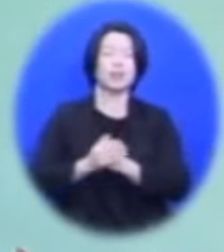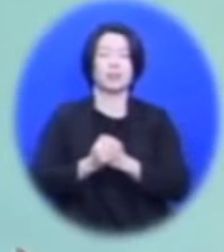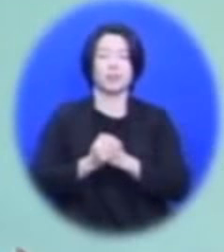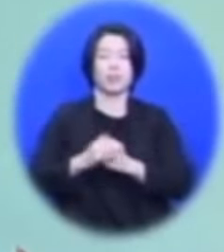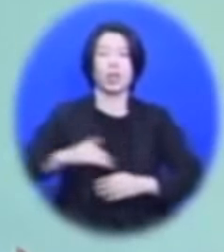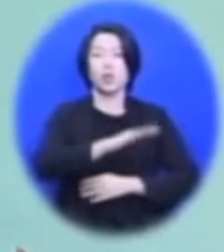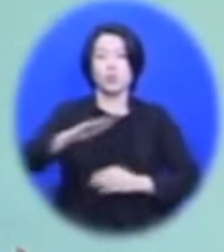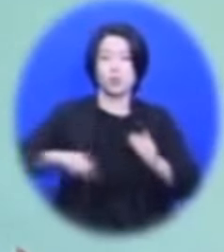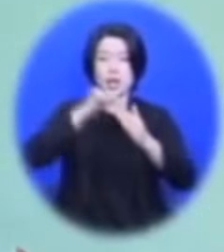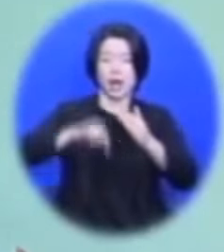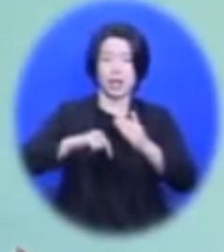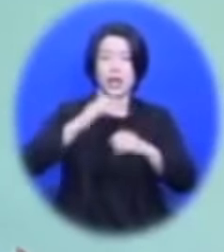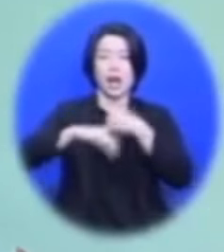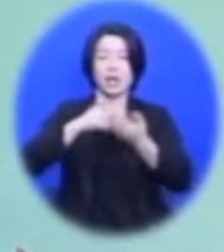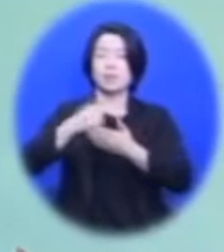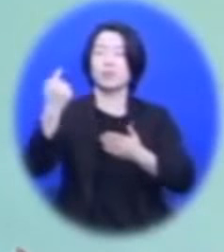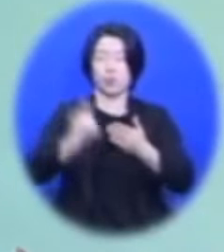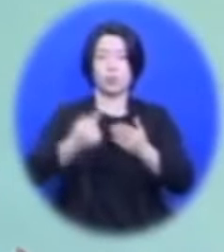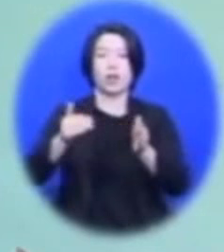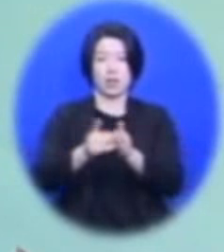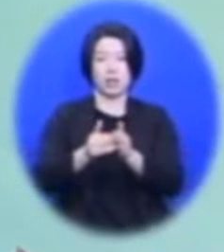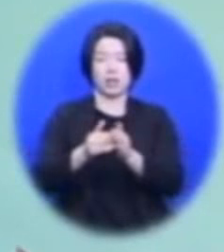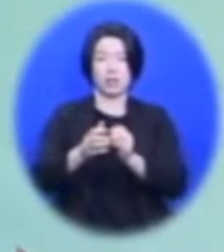그리고 우리 안에 하나님이 오셨습니다.